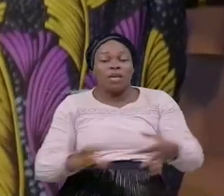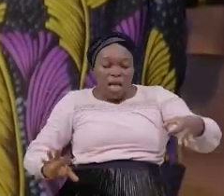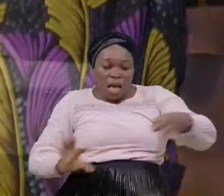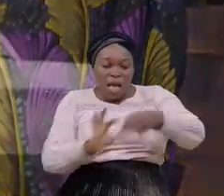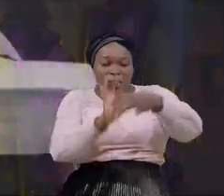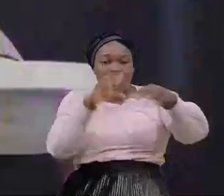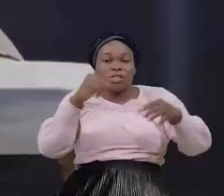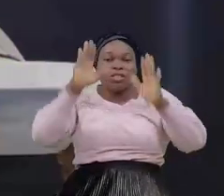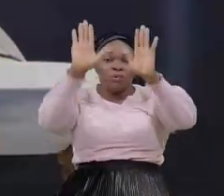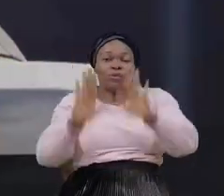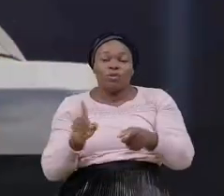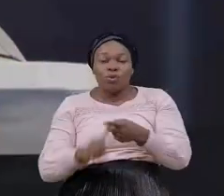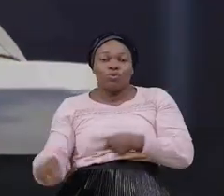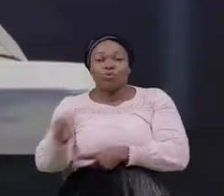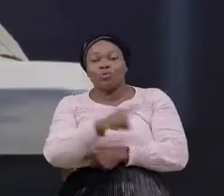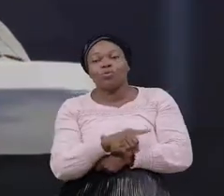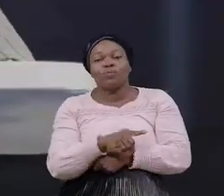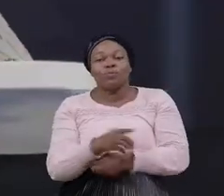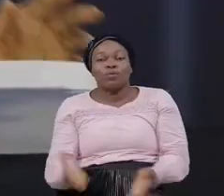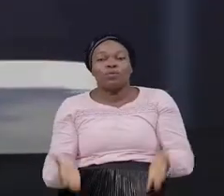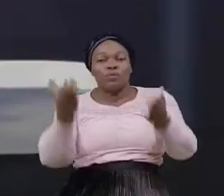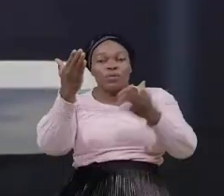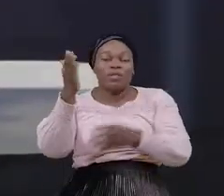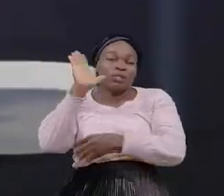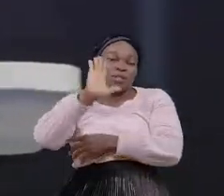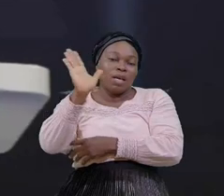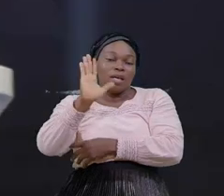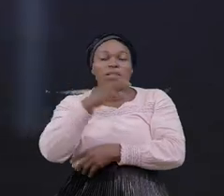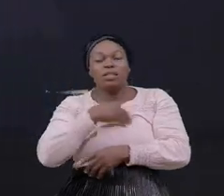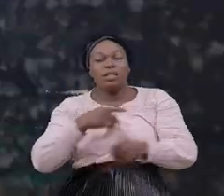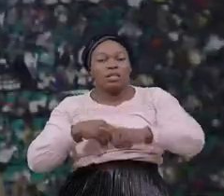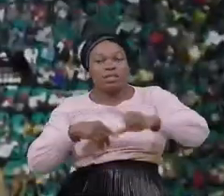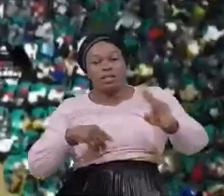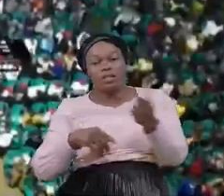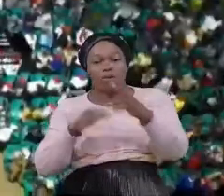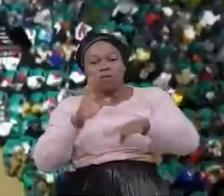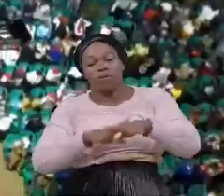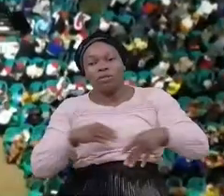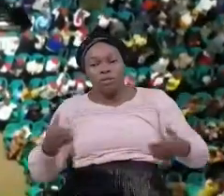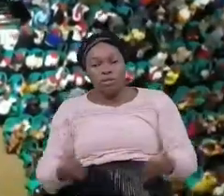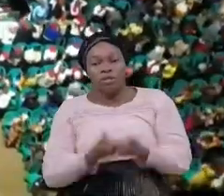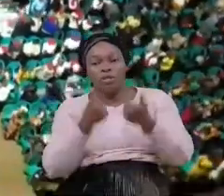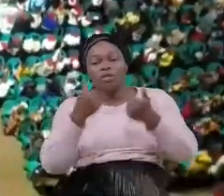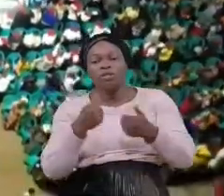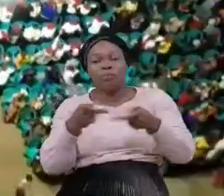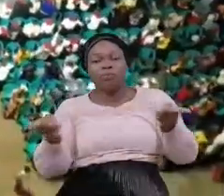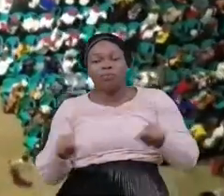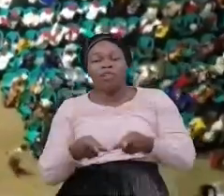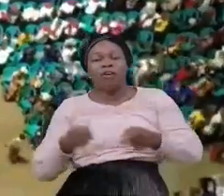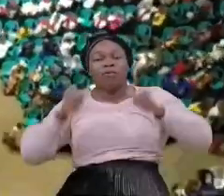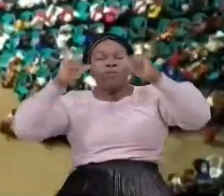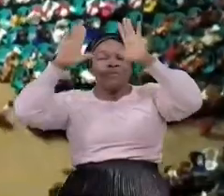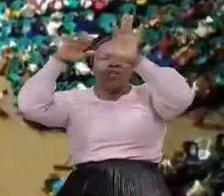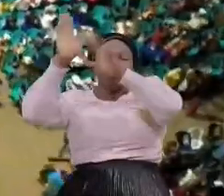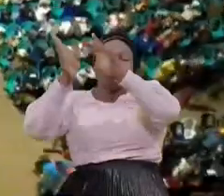miracle à votre vie. Levez l'autre main, imposez-vous l'autre main, là vous avez le défi. Père, au nom